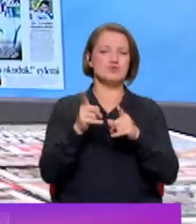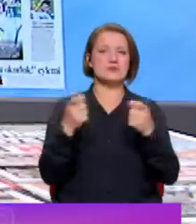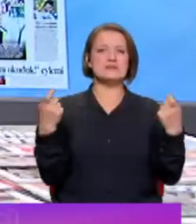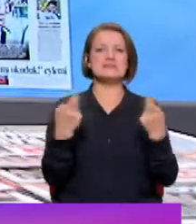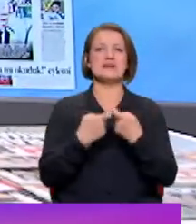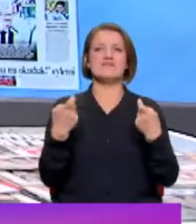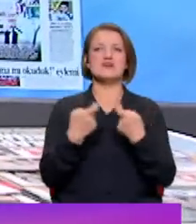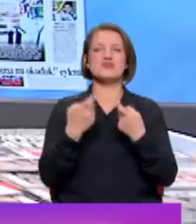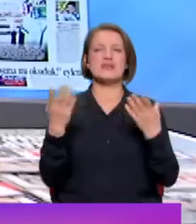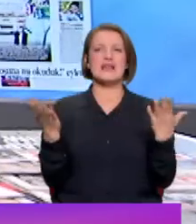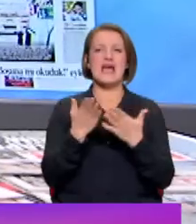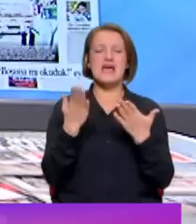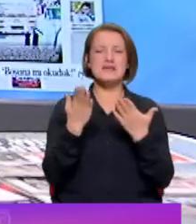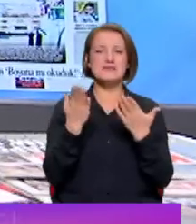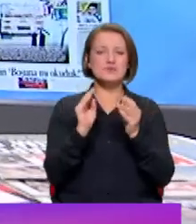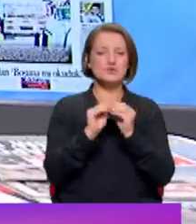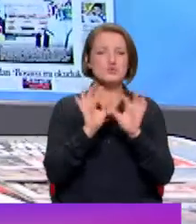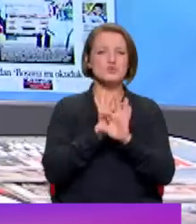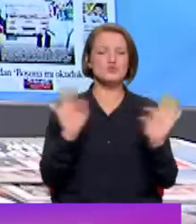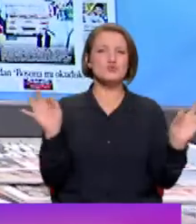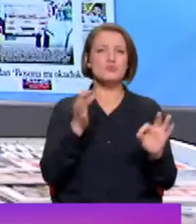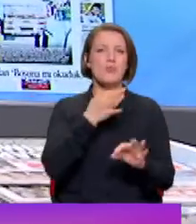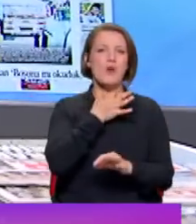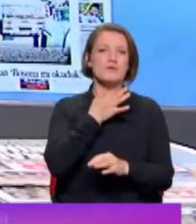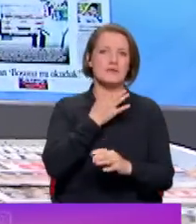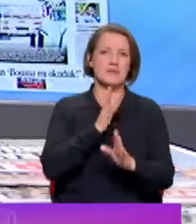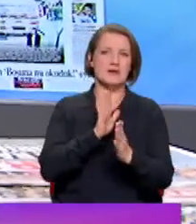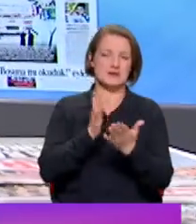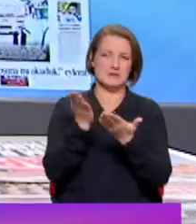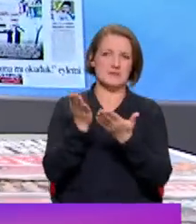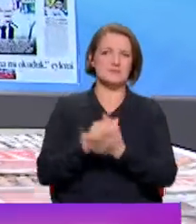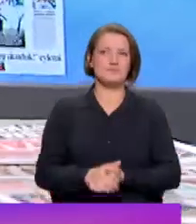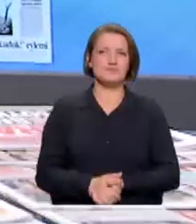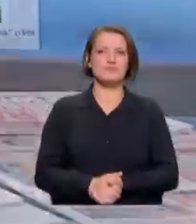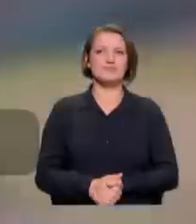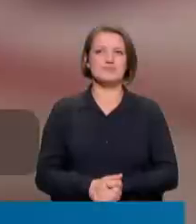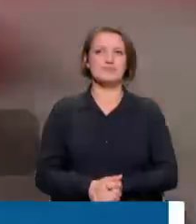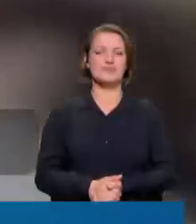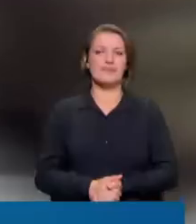Savaşın en masum muhataplarıyla karşı karşıya kalacağız